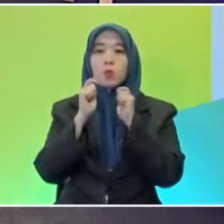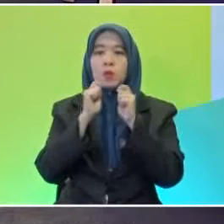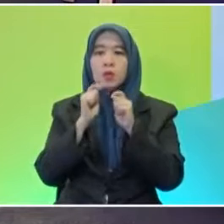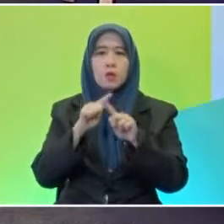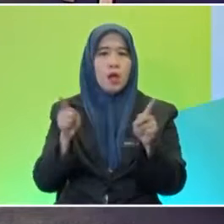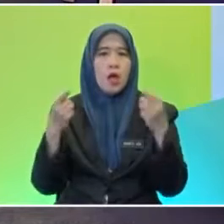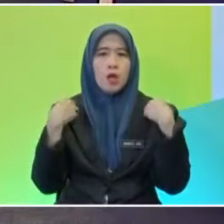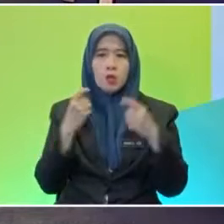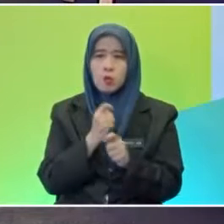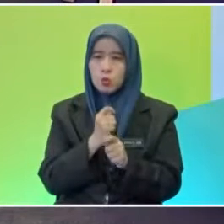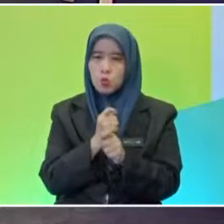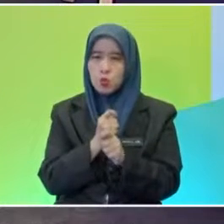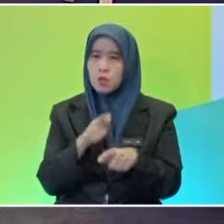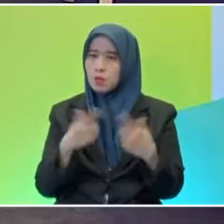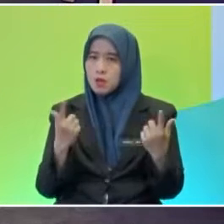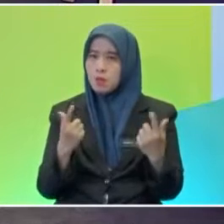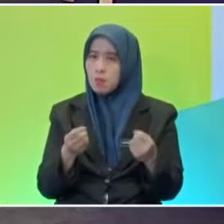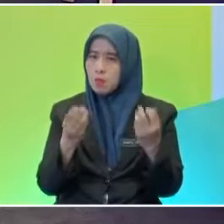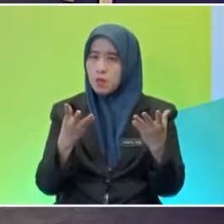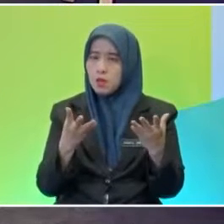banyak lagi guys